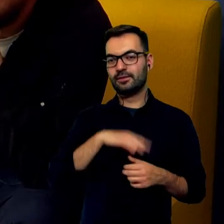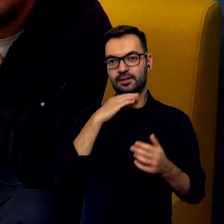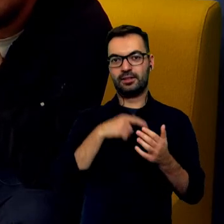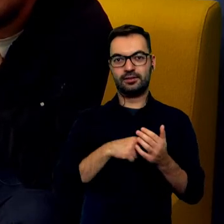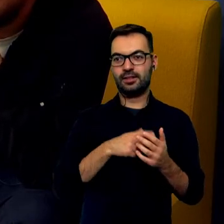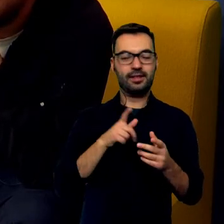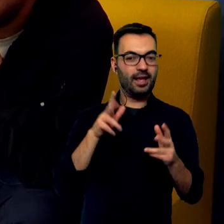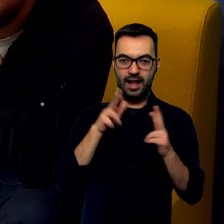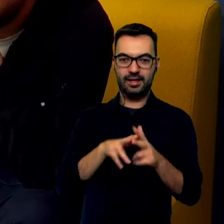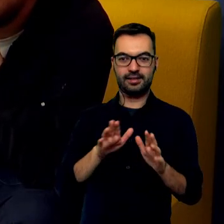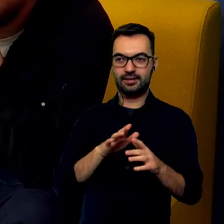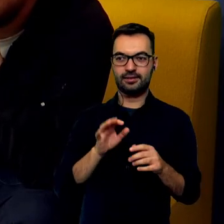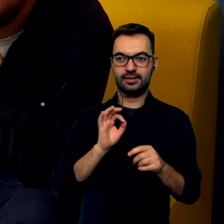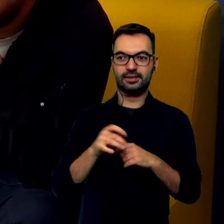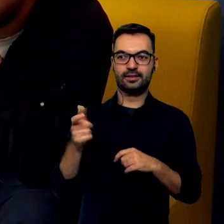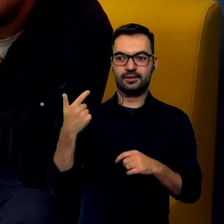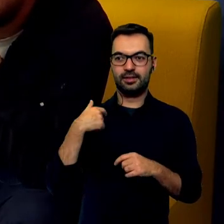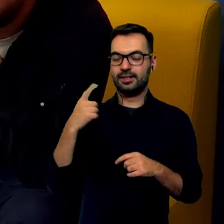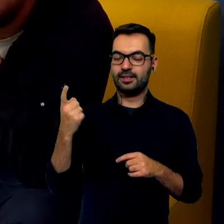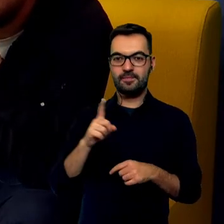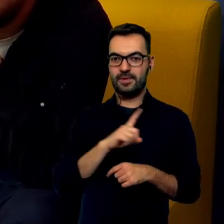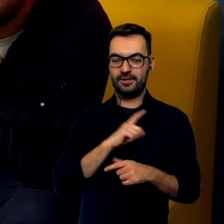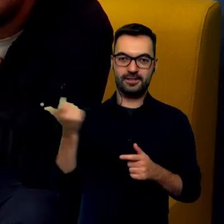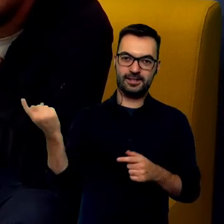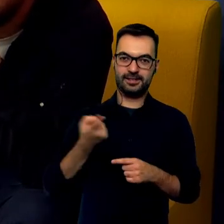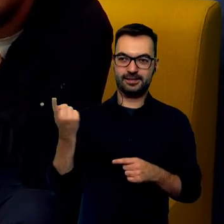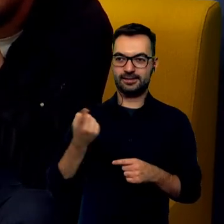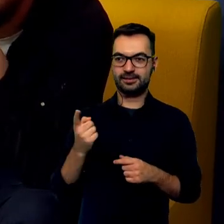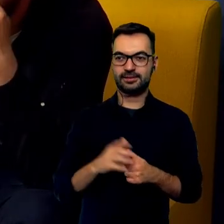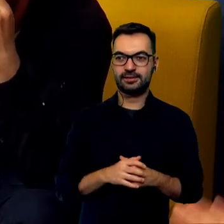takiego, nieinwazyjnego, chociaż ona mnie ciągle pilnowała,